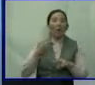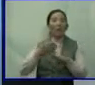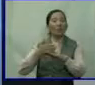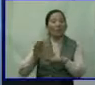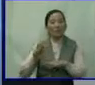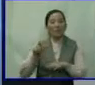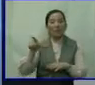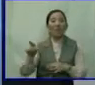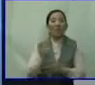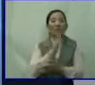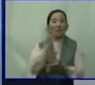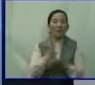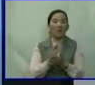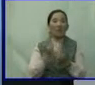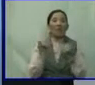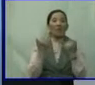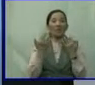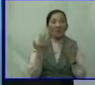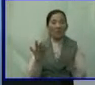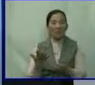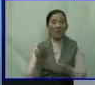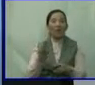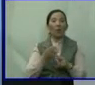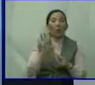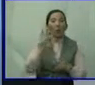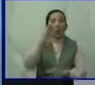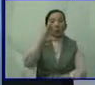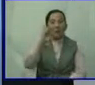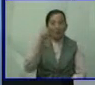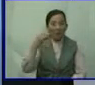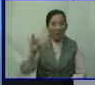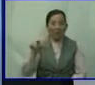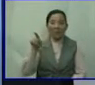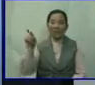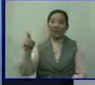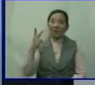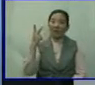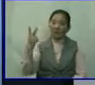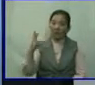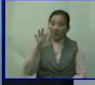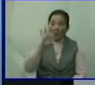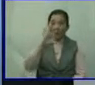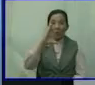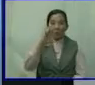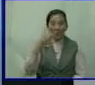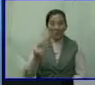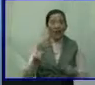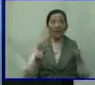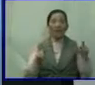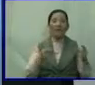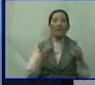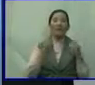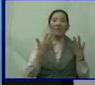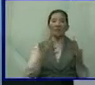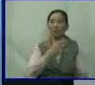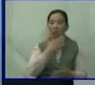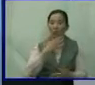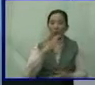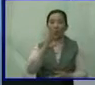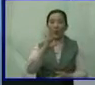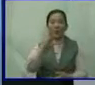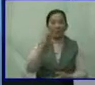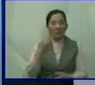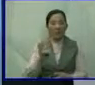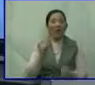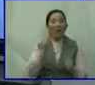диаграмм, есть несколько осей. Там две оси, а тут несколько осей. По каждой из